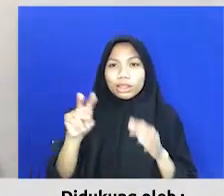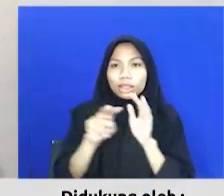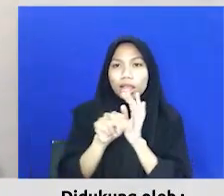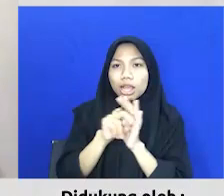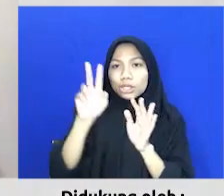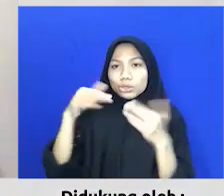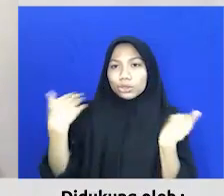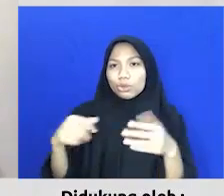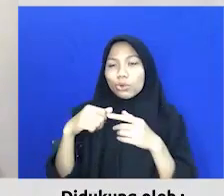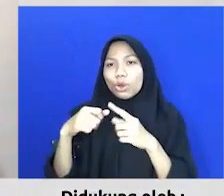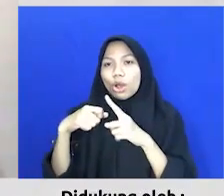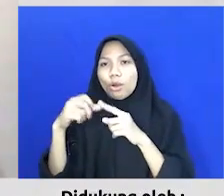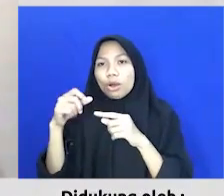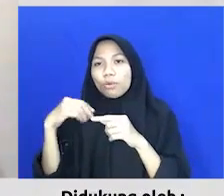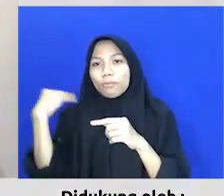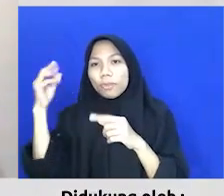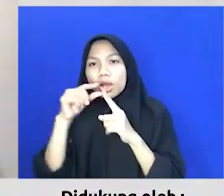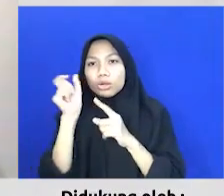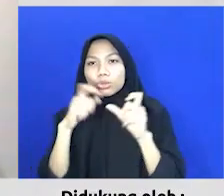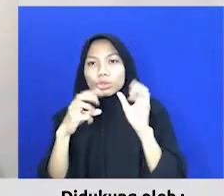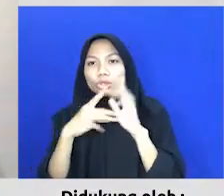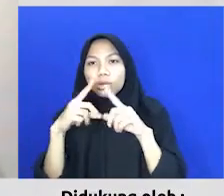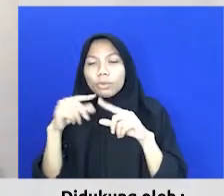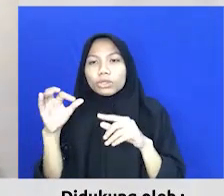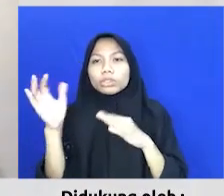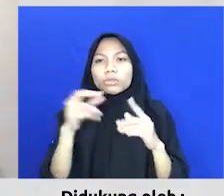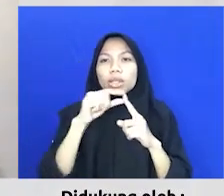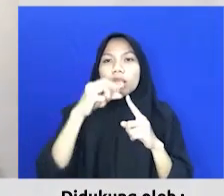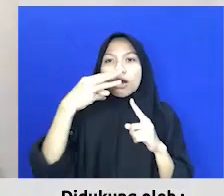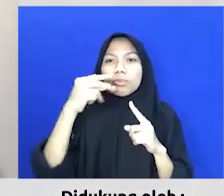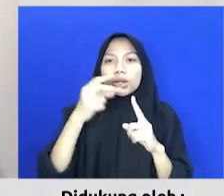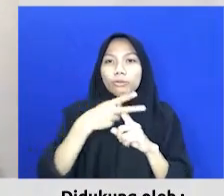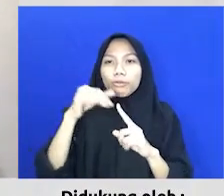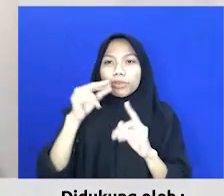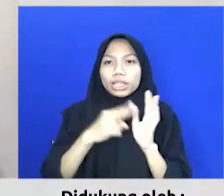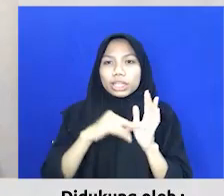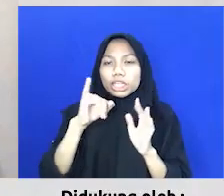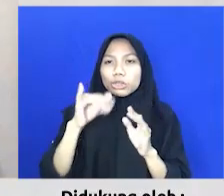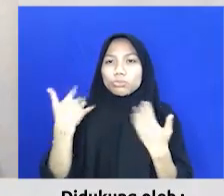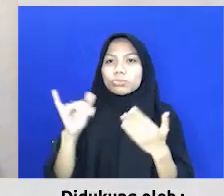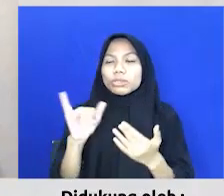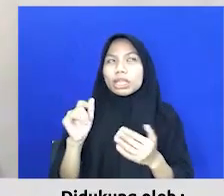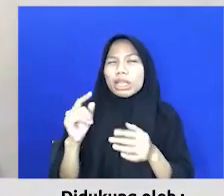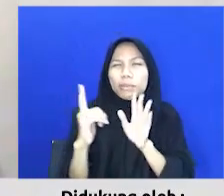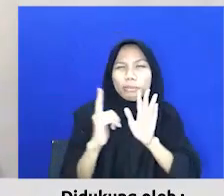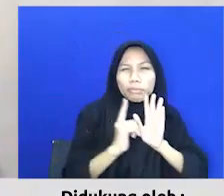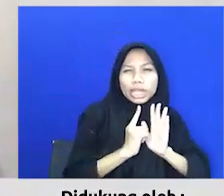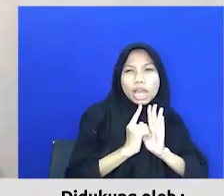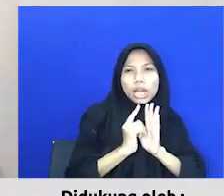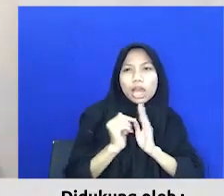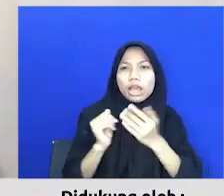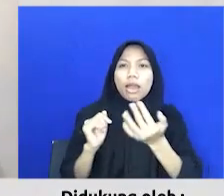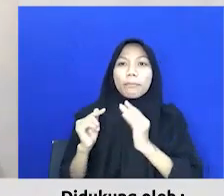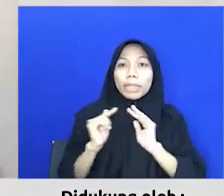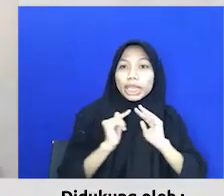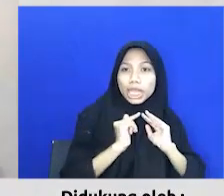ini akan berhasil memegang janjinya atau enggak gitu. Atau misalnya kayak penggambaran kelas menengah di Lewat Jam Malam yang memang